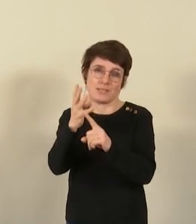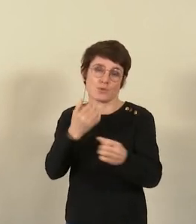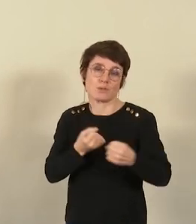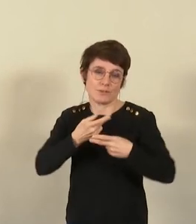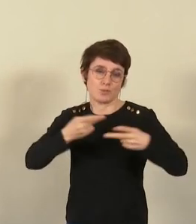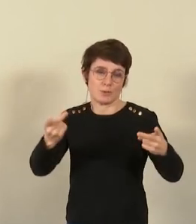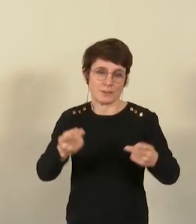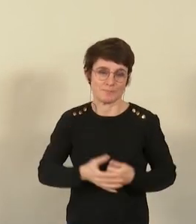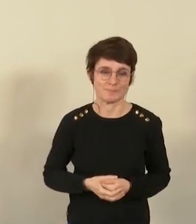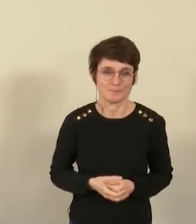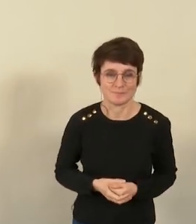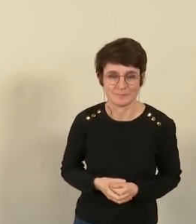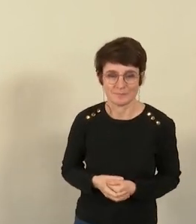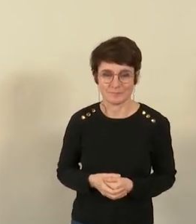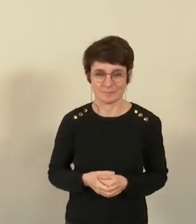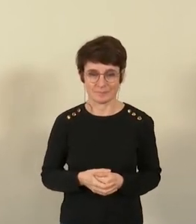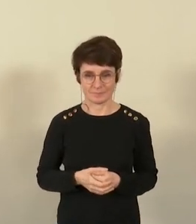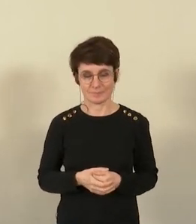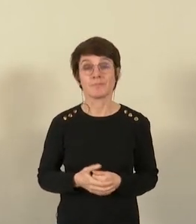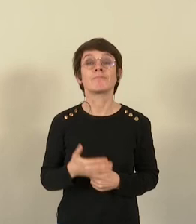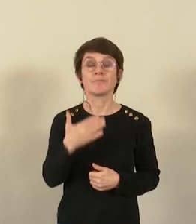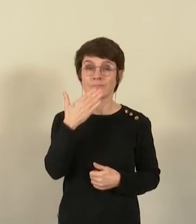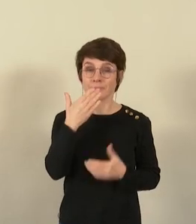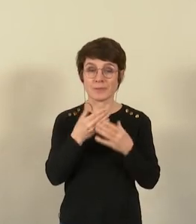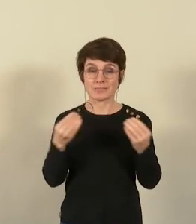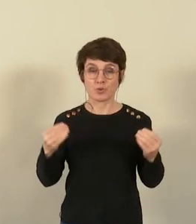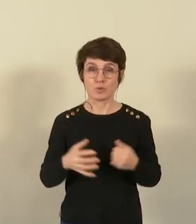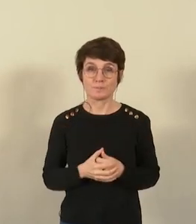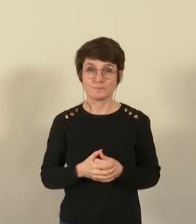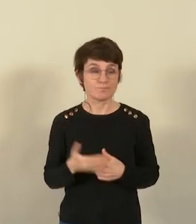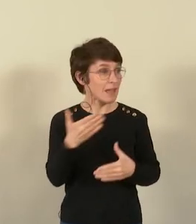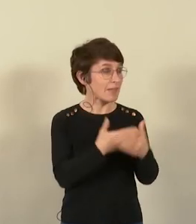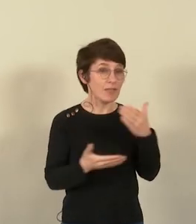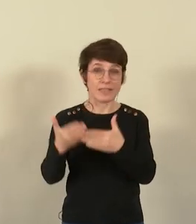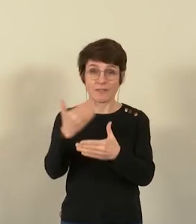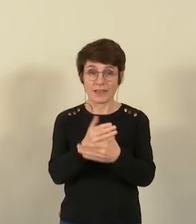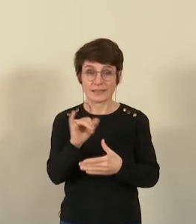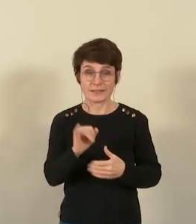somme merci beaucoup euh y y a-t-il des interventions